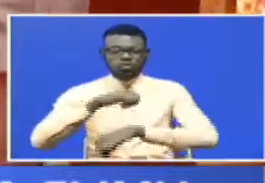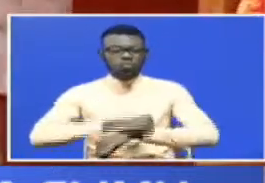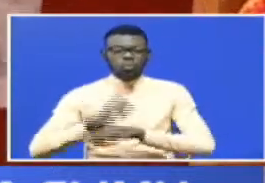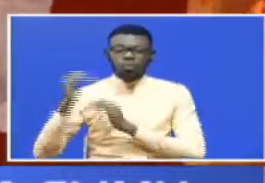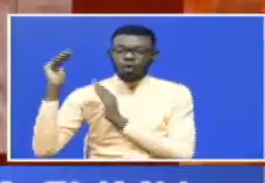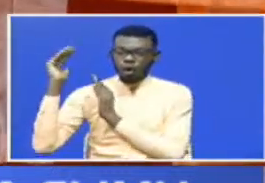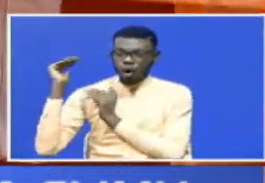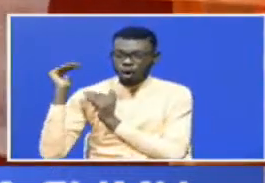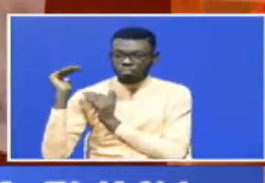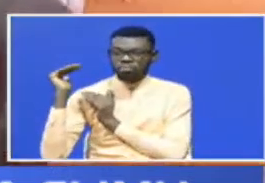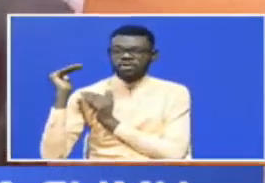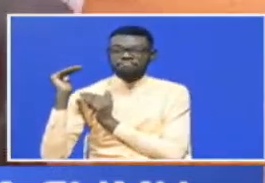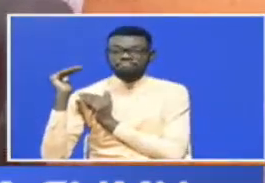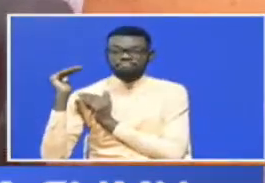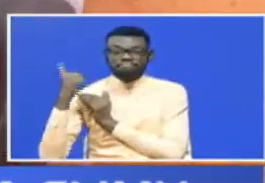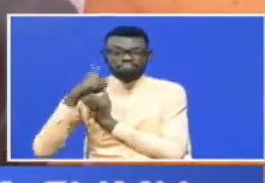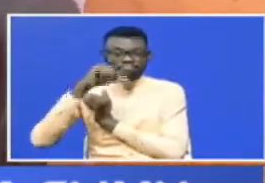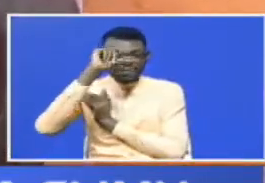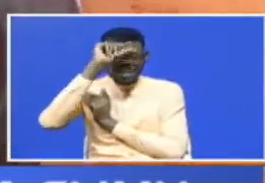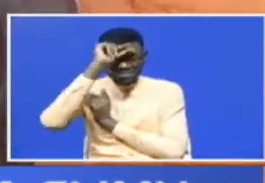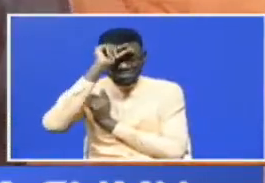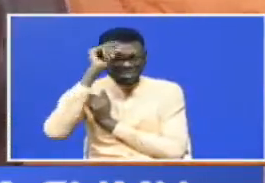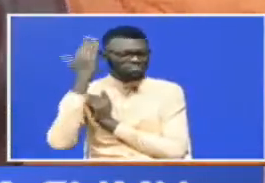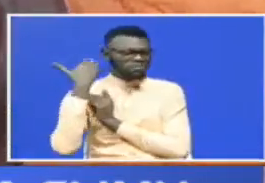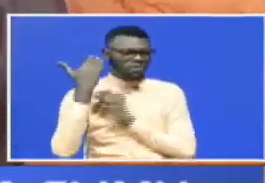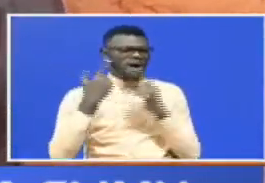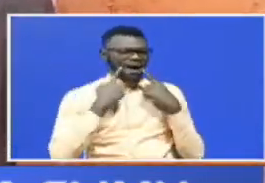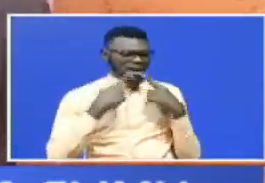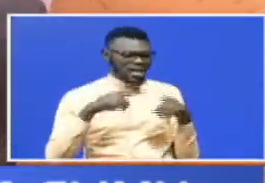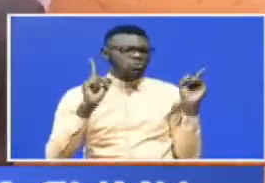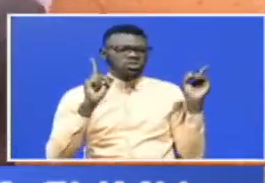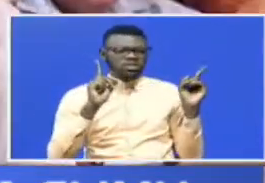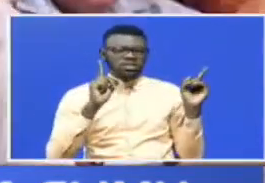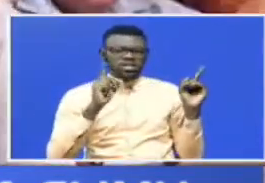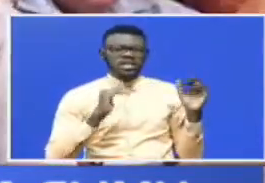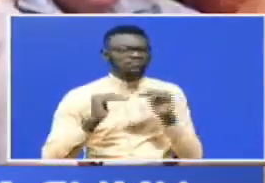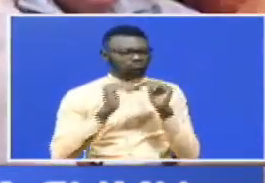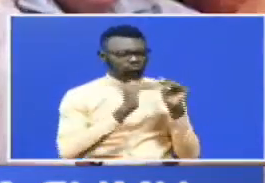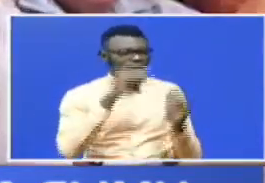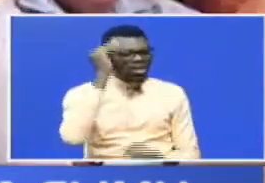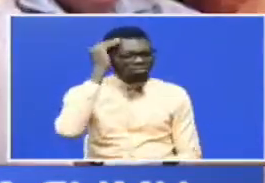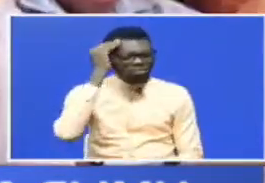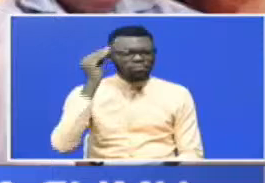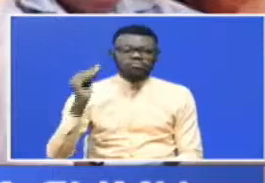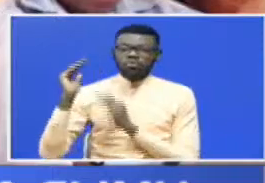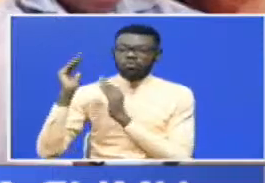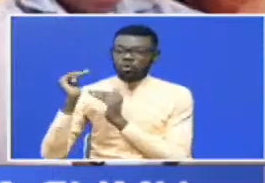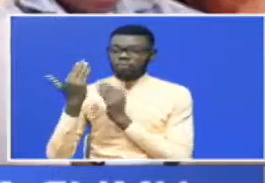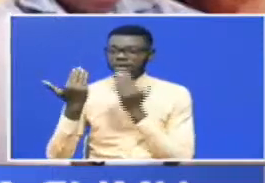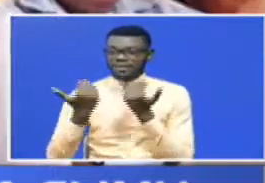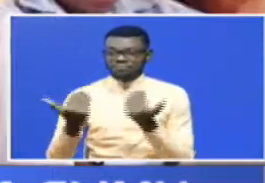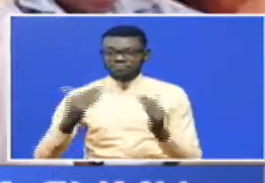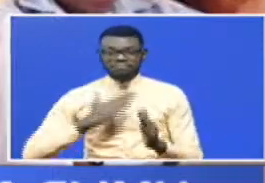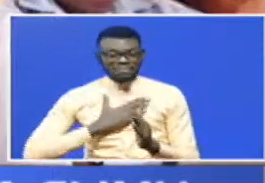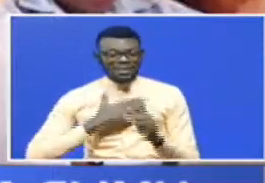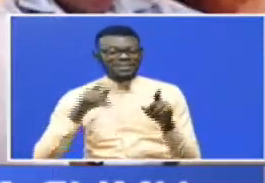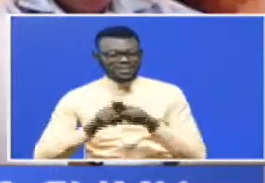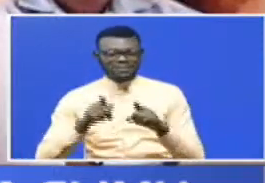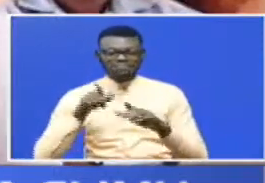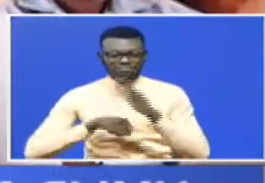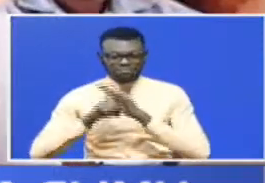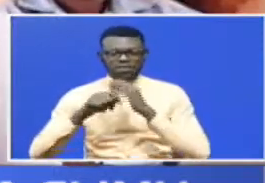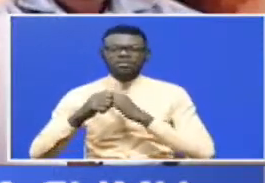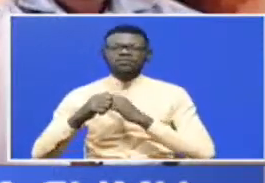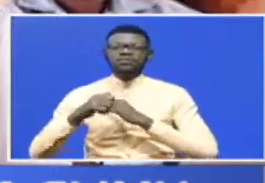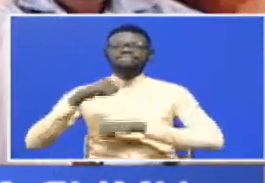nikitumai kwamba kwa matangazo ya serikali watoto wangu pia watapata nafasi waendelee na masomo kama vile ilivyotangazwa na wale wengine